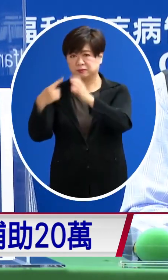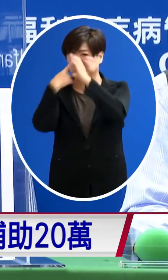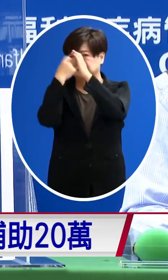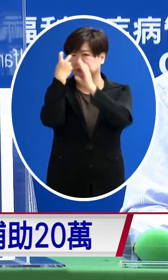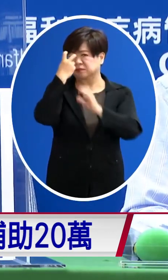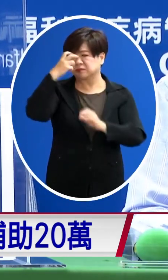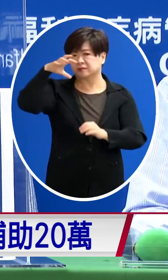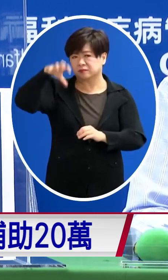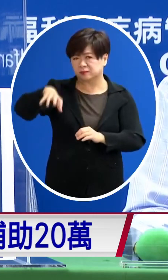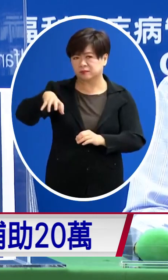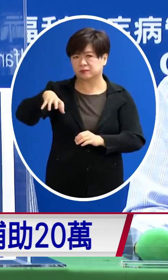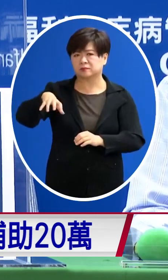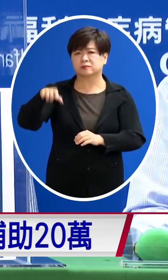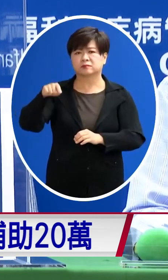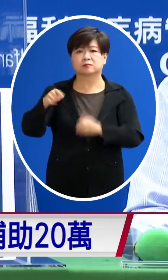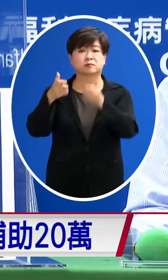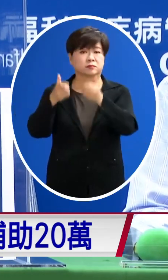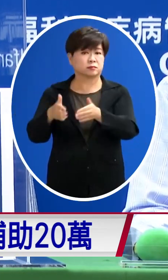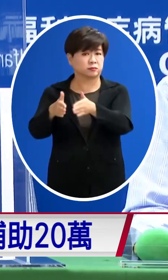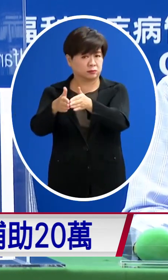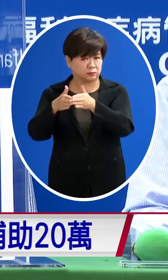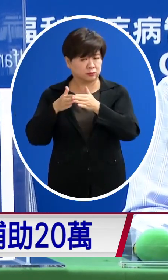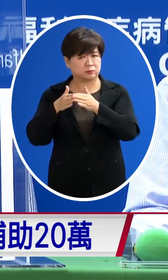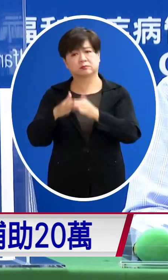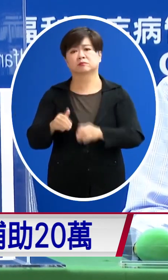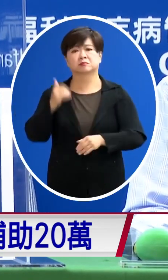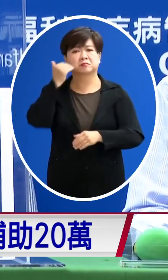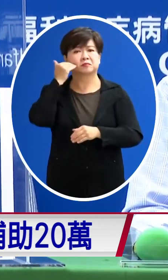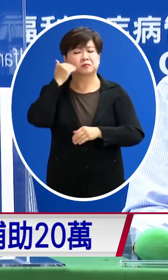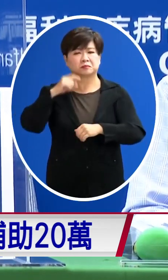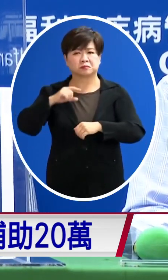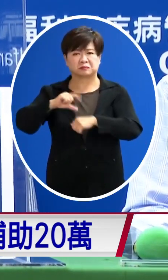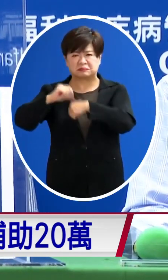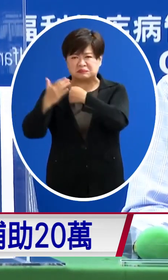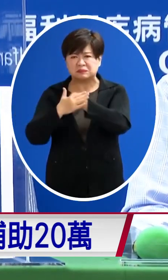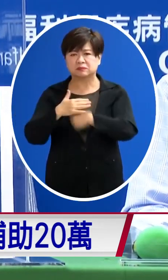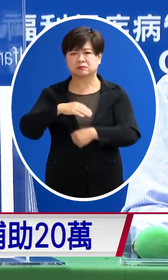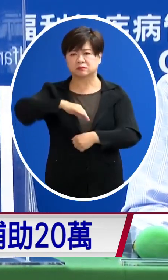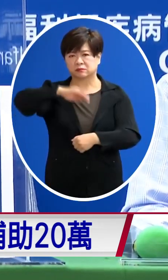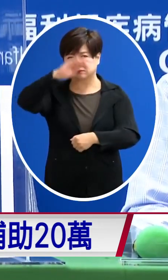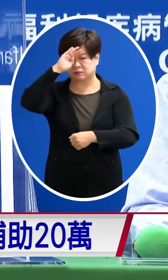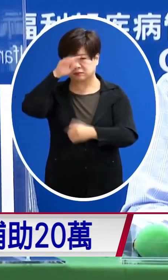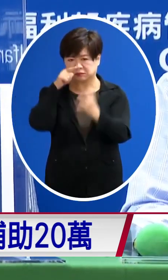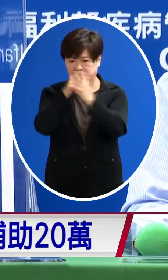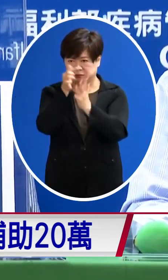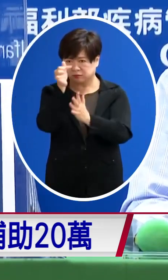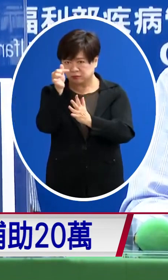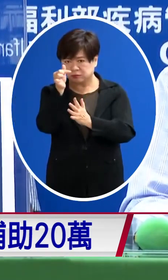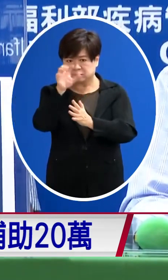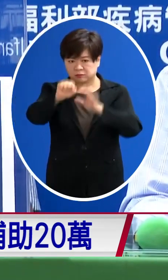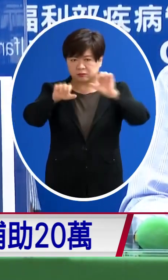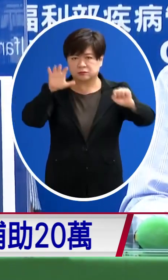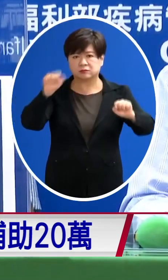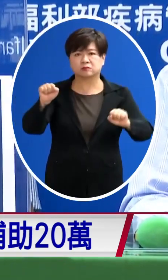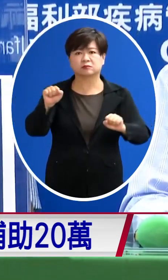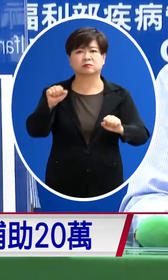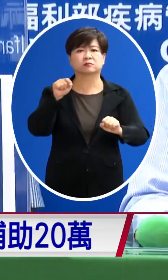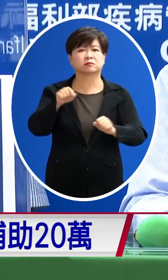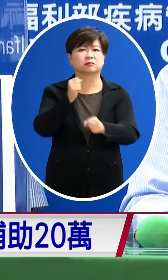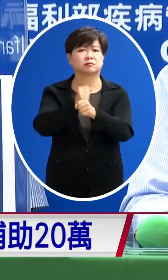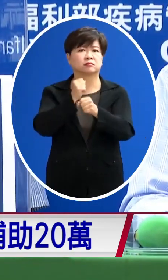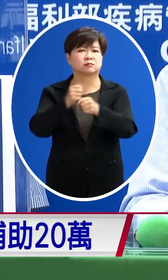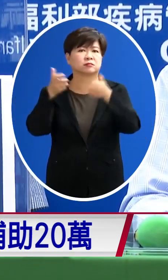哈非常重要的工具，好，能够及时把病人找出来，好，现在是目前的一个工作的重